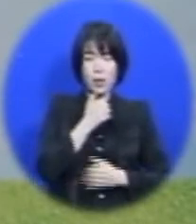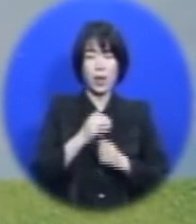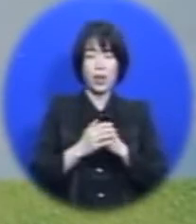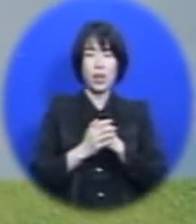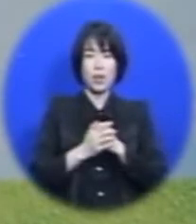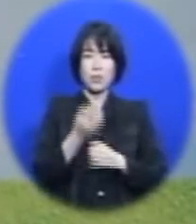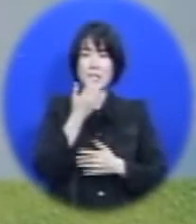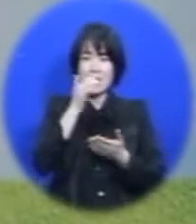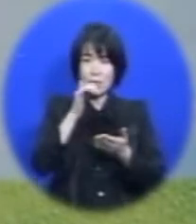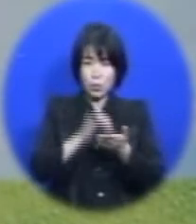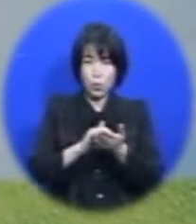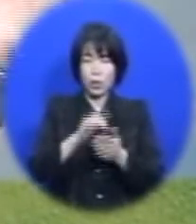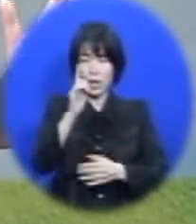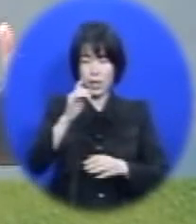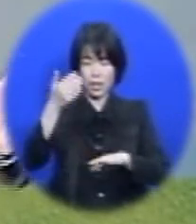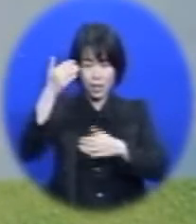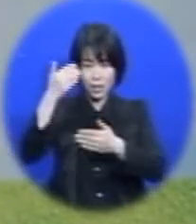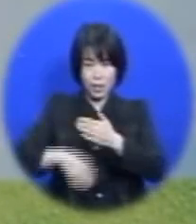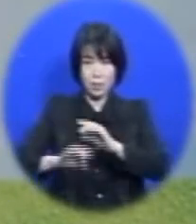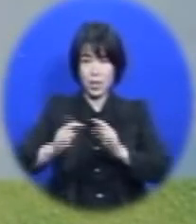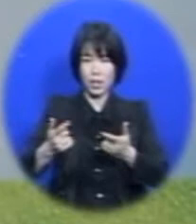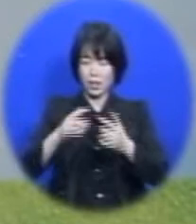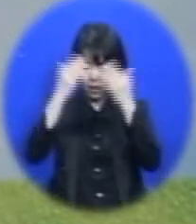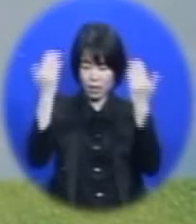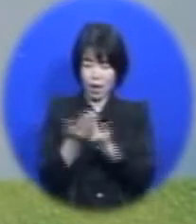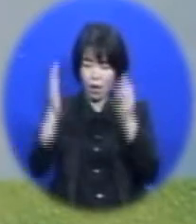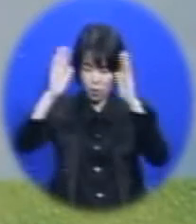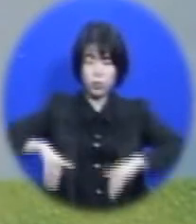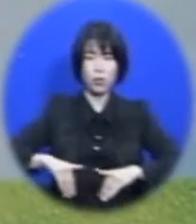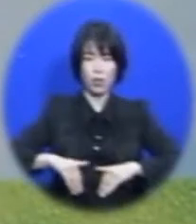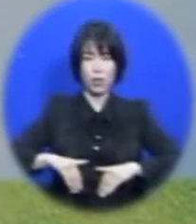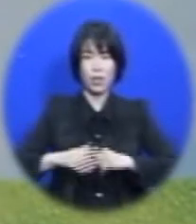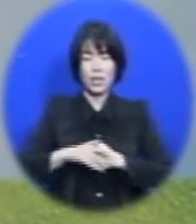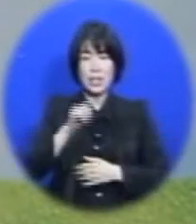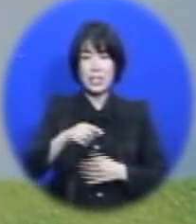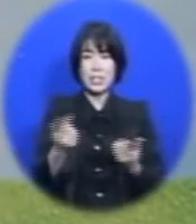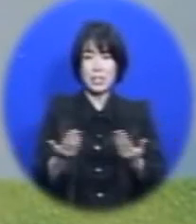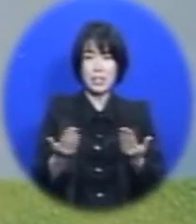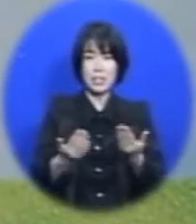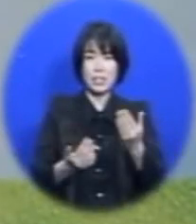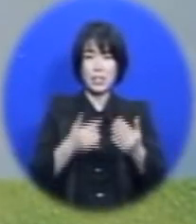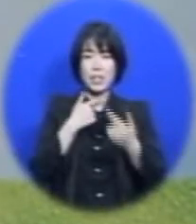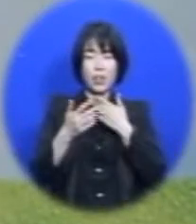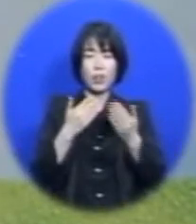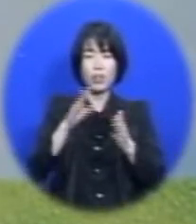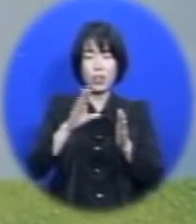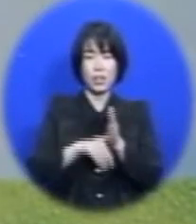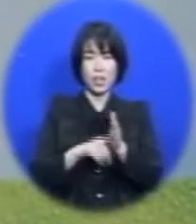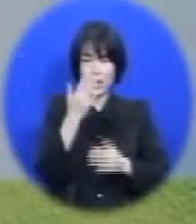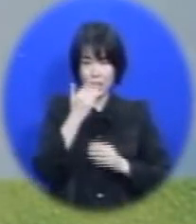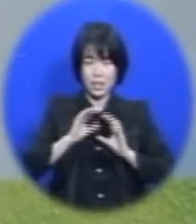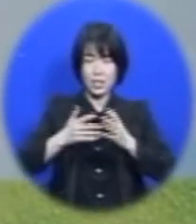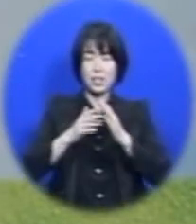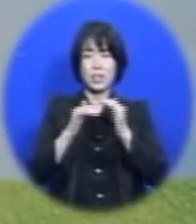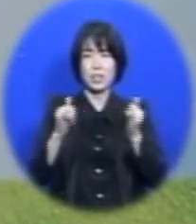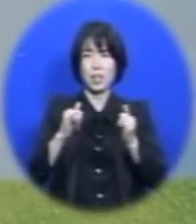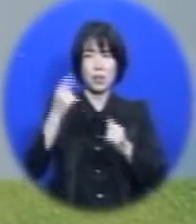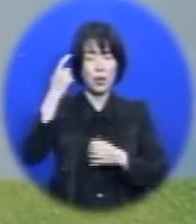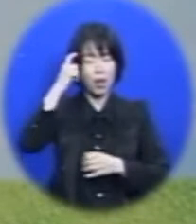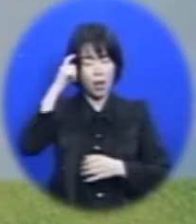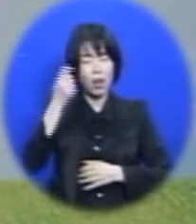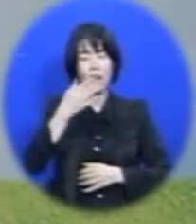돌 위에 남지 않도록 다 부서뜨려 버립니다. 이런 일을 겪을 때 이스라엘 백성들은 상상할 수